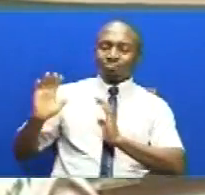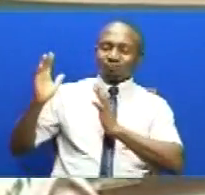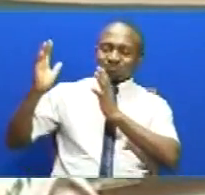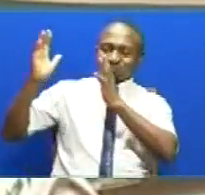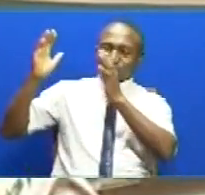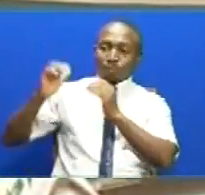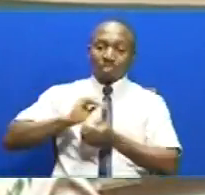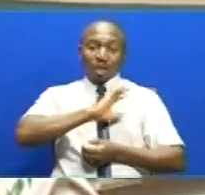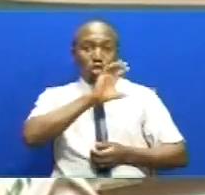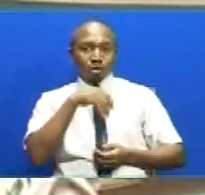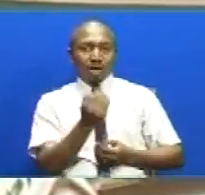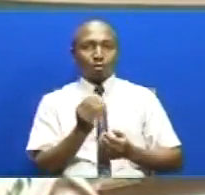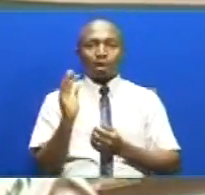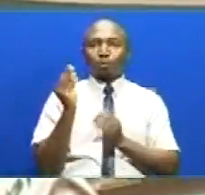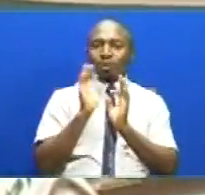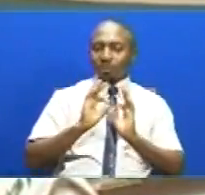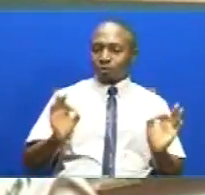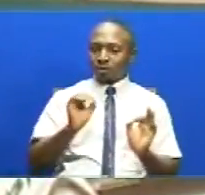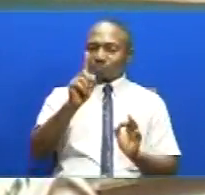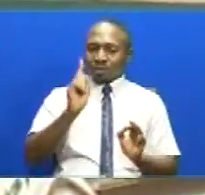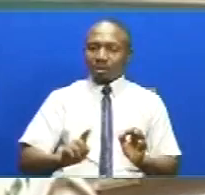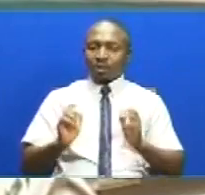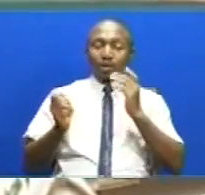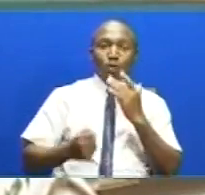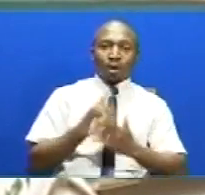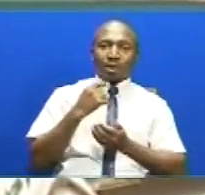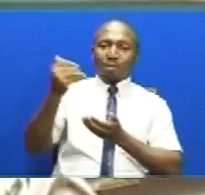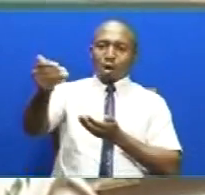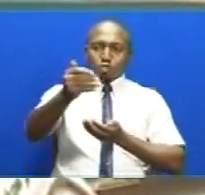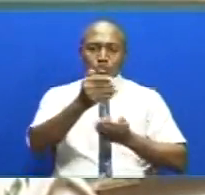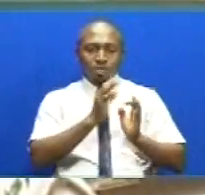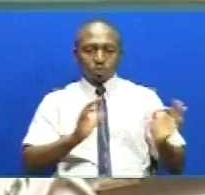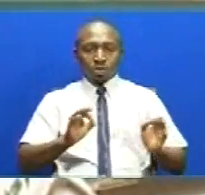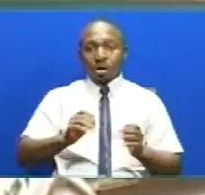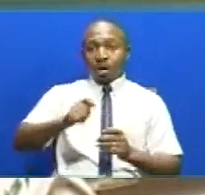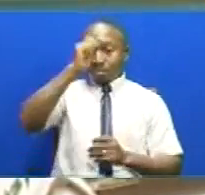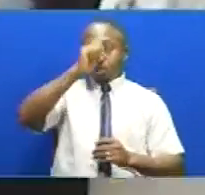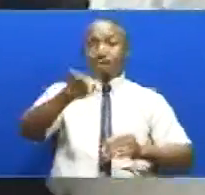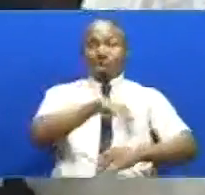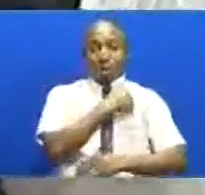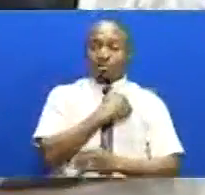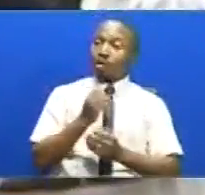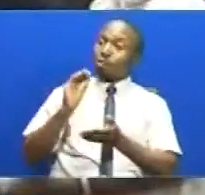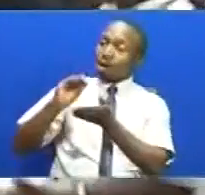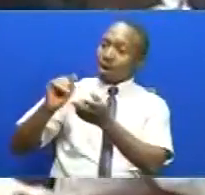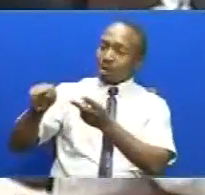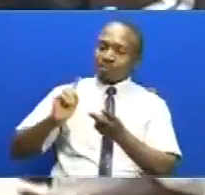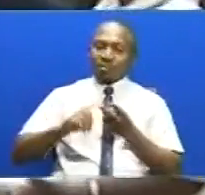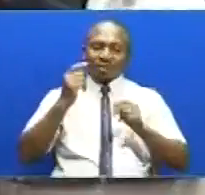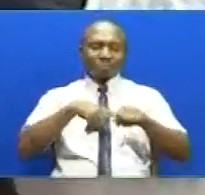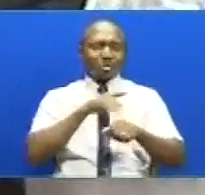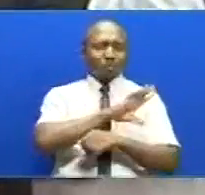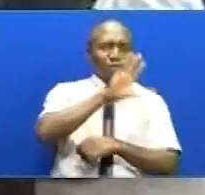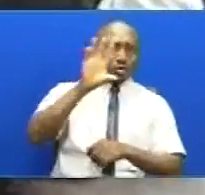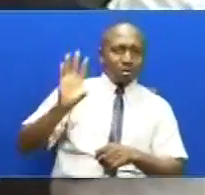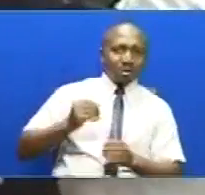Hayo yote ni matunda mazuri ambayo yanatokana na makusanyo mazuri mheshimiwa Mkapa uliyoyaweka. Katika nyakati zote hizo akiwa